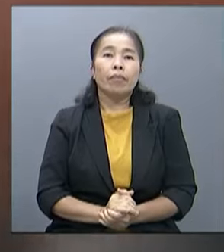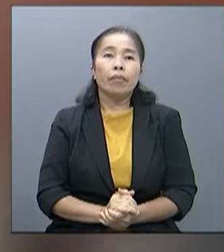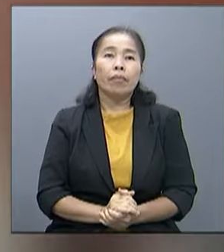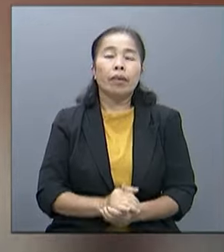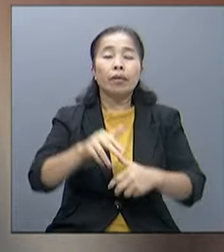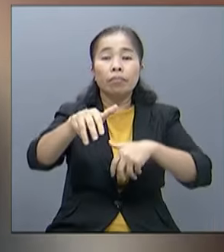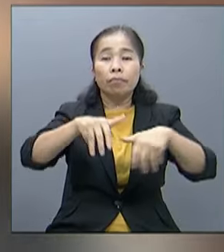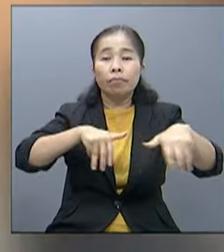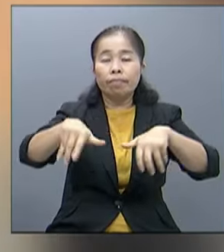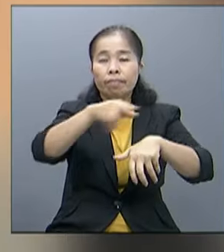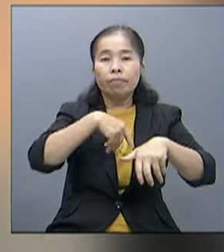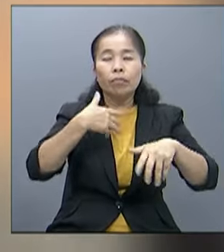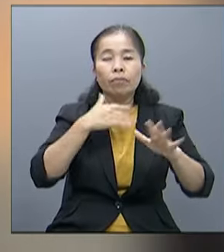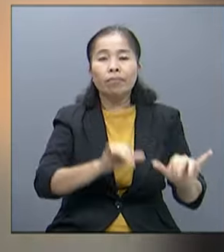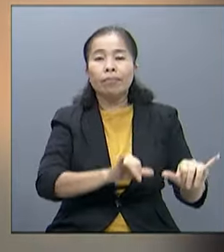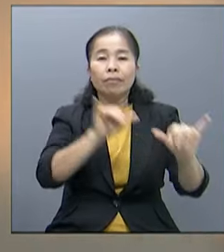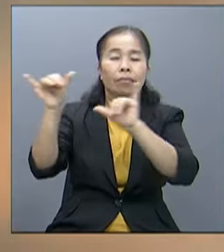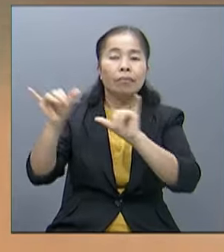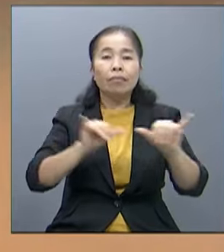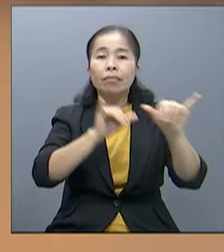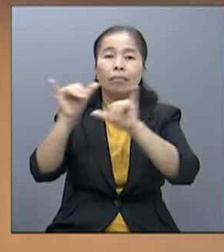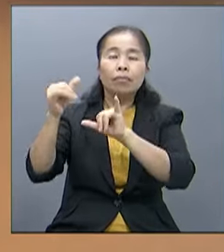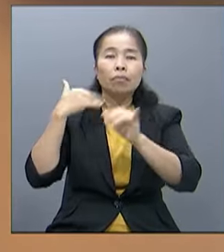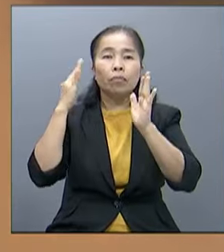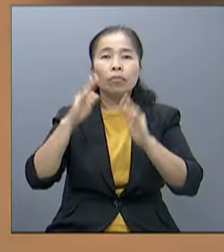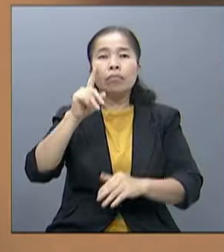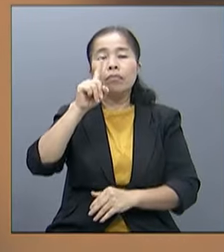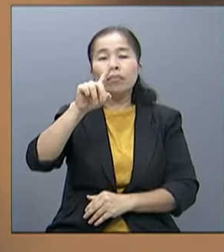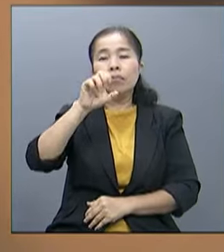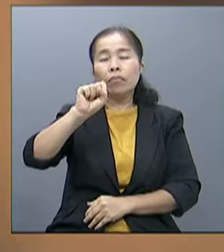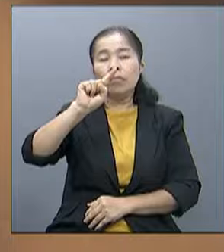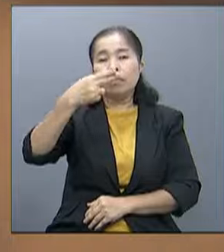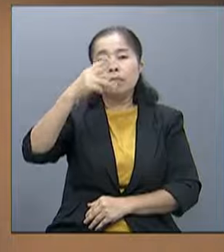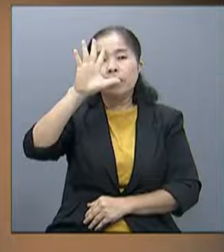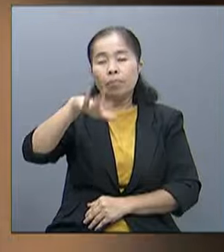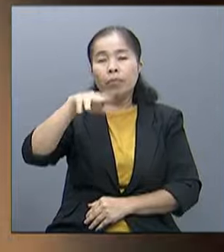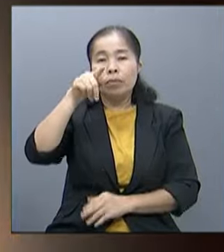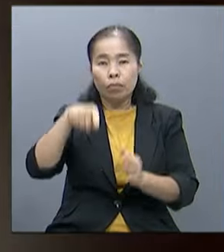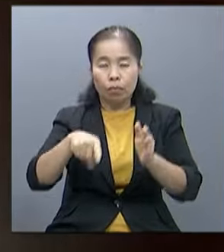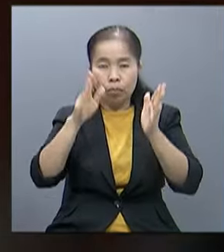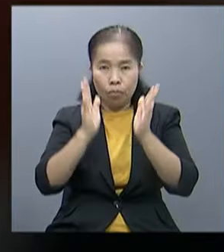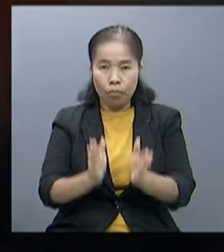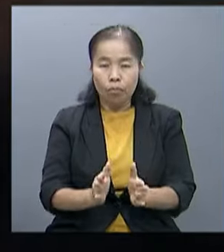ชาชนต้องอพยพหนีภัยพิบัติไม่ต่ำกว่า 115,000 คนแล้วนะคะ